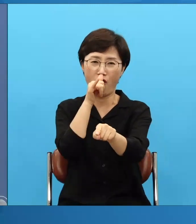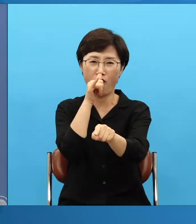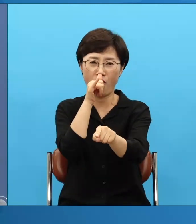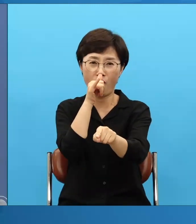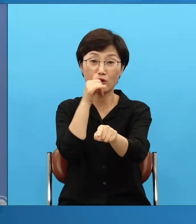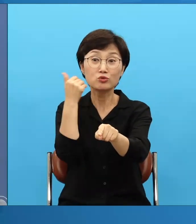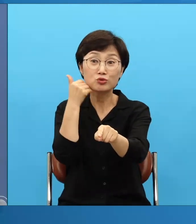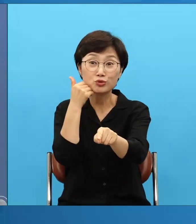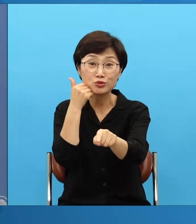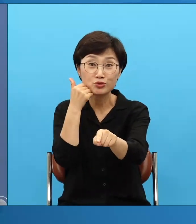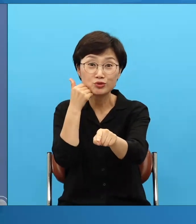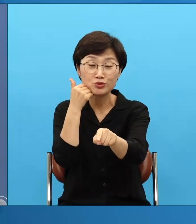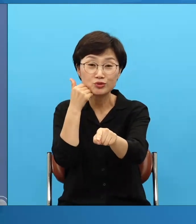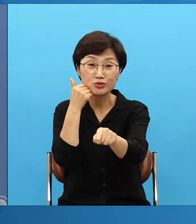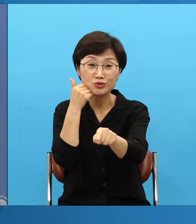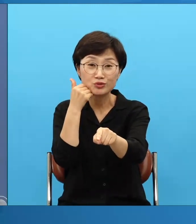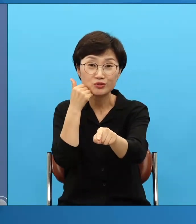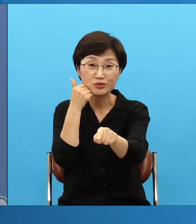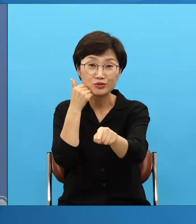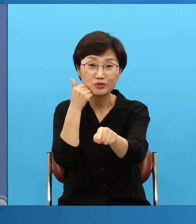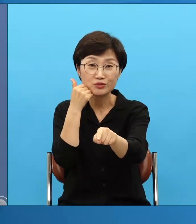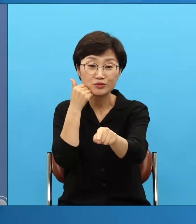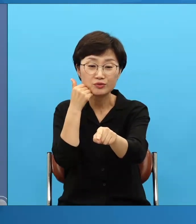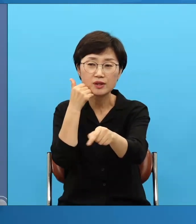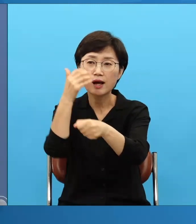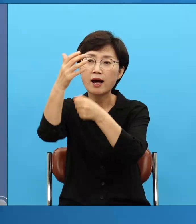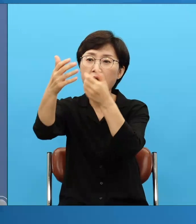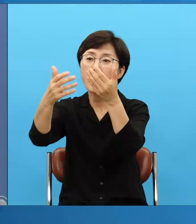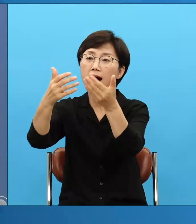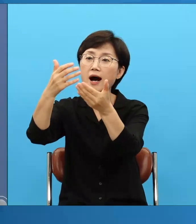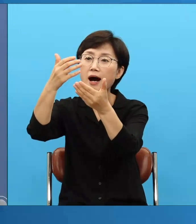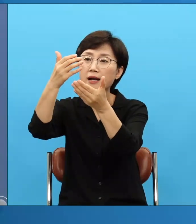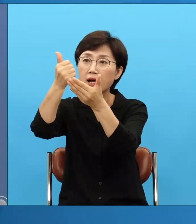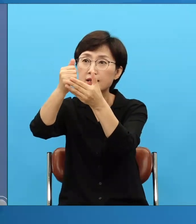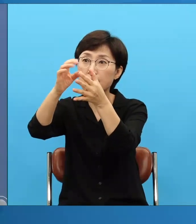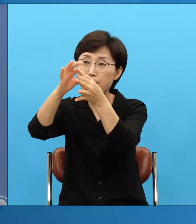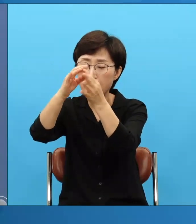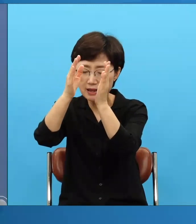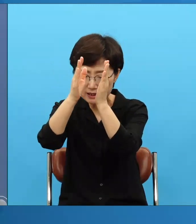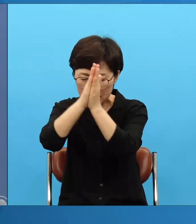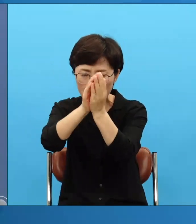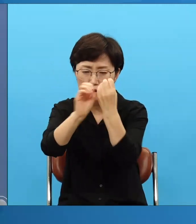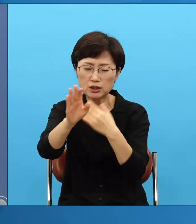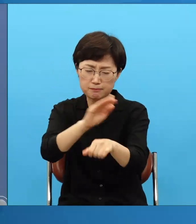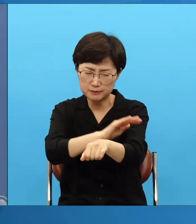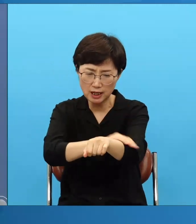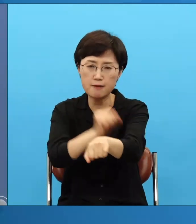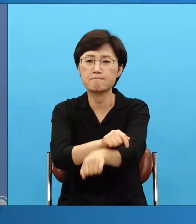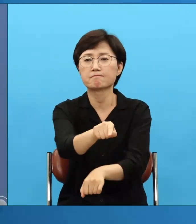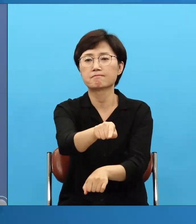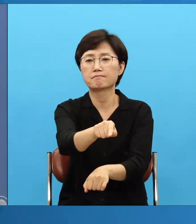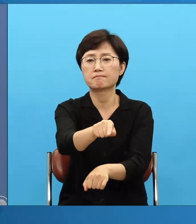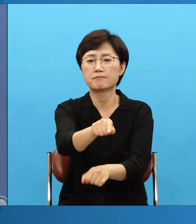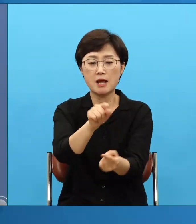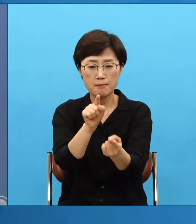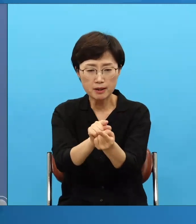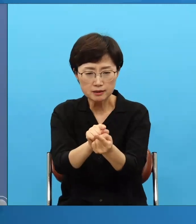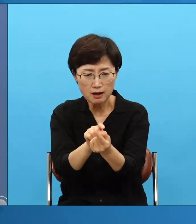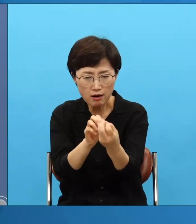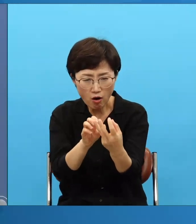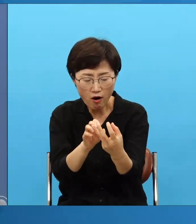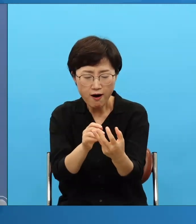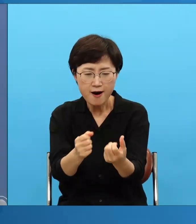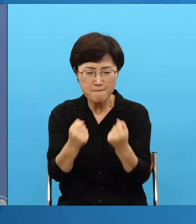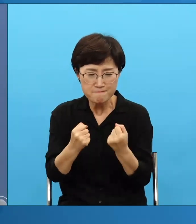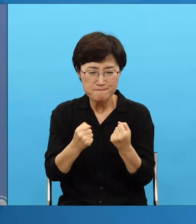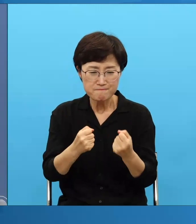그게 just 뭔지 saying things in 압니까? passing, and yet we gain strength from it. 하나님의 진짜 응답 받고 있을 때 Because it's when they receive the true 딴 거 answers 없습니다. from 그때 God. 최고